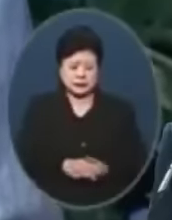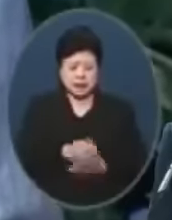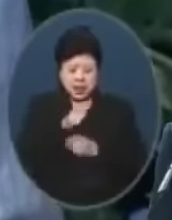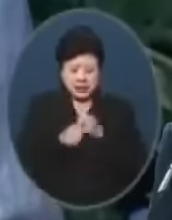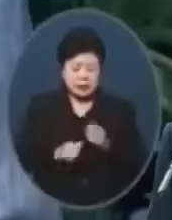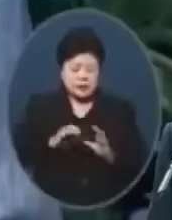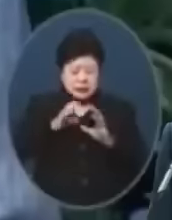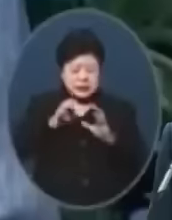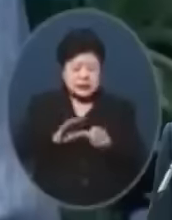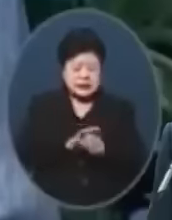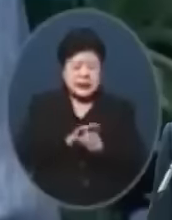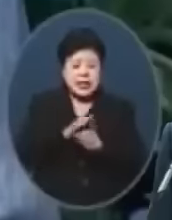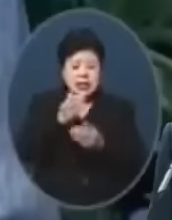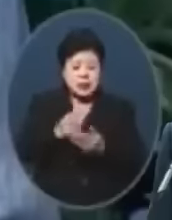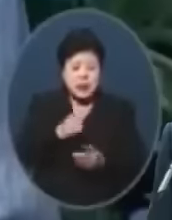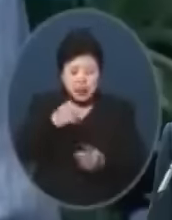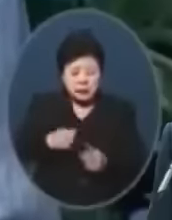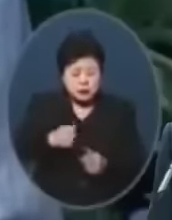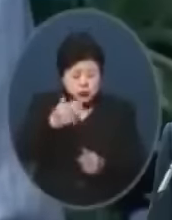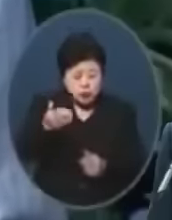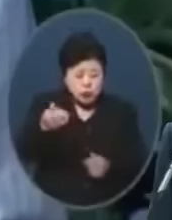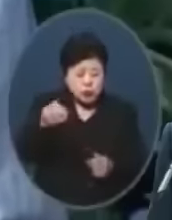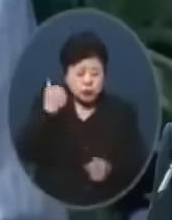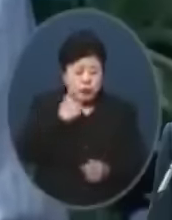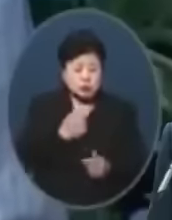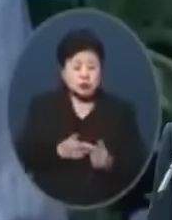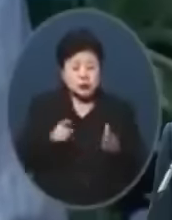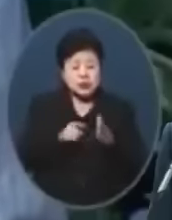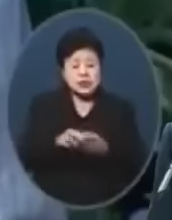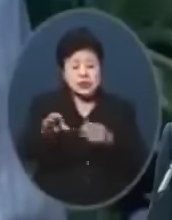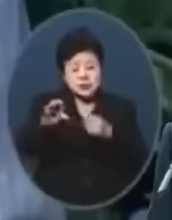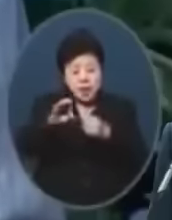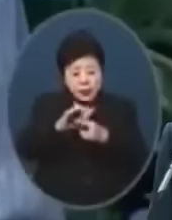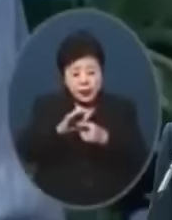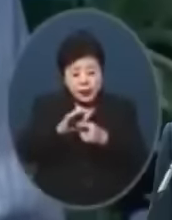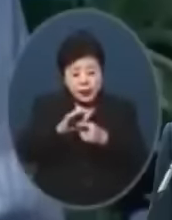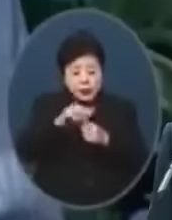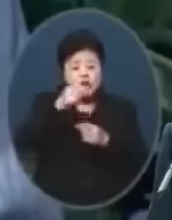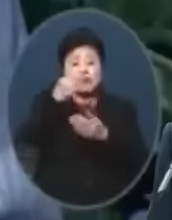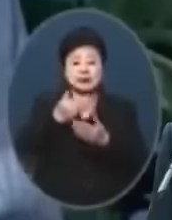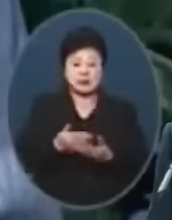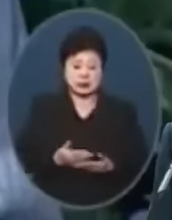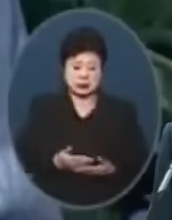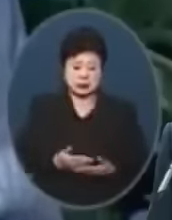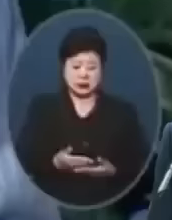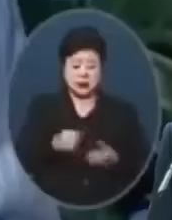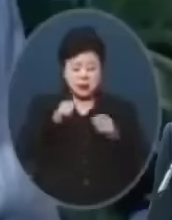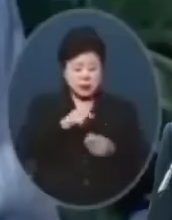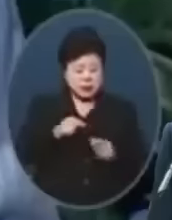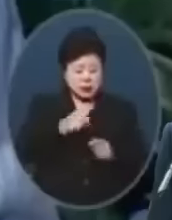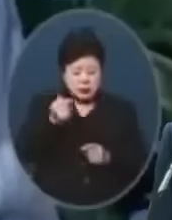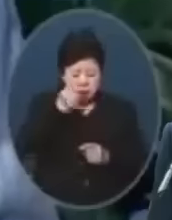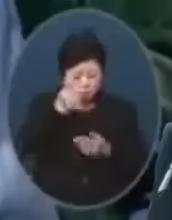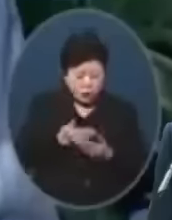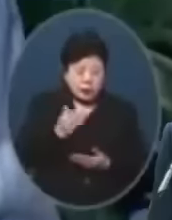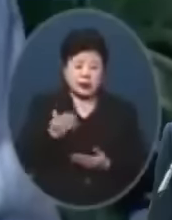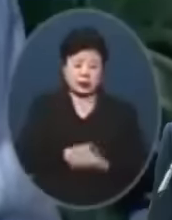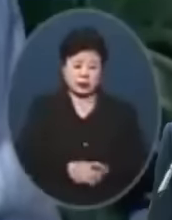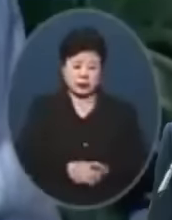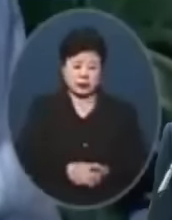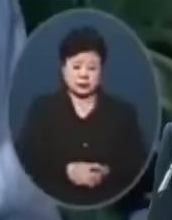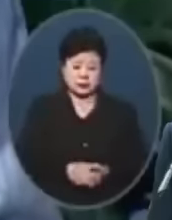하나님이 세상을 이처럼 사랑하사 독생자를 주시니 누구든지 저를 믿으면 멸망하지 않고 영생을 얻으려.